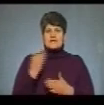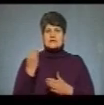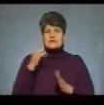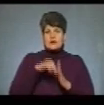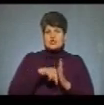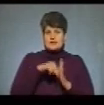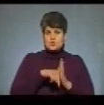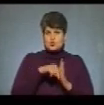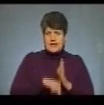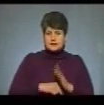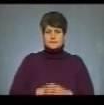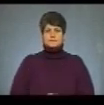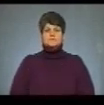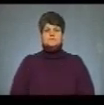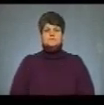сюжет.